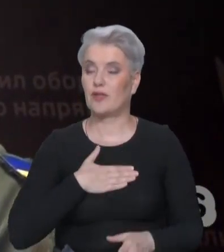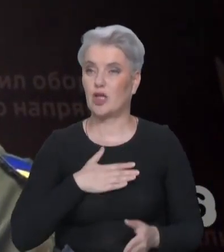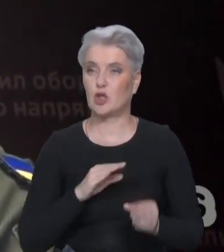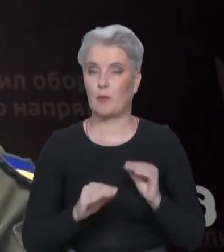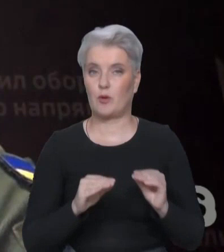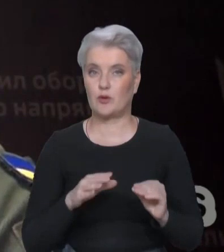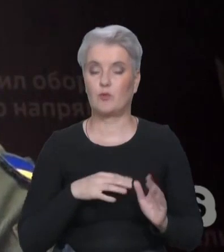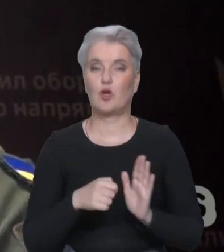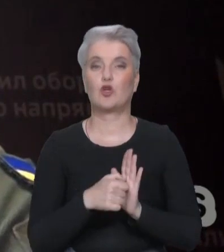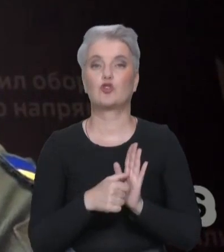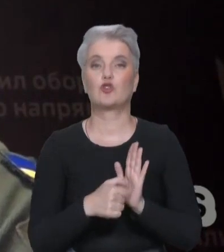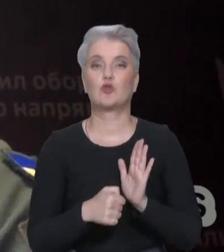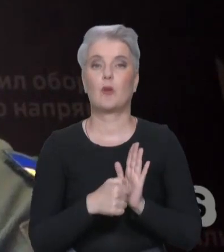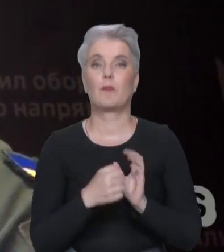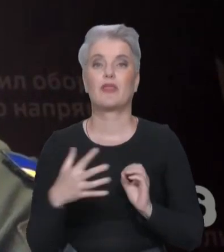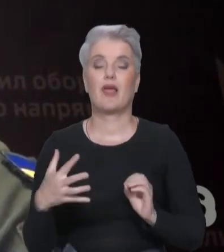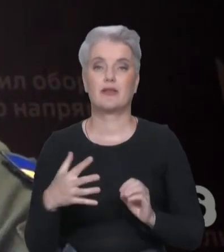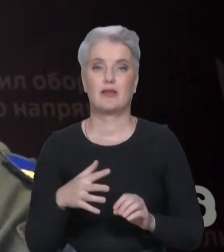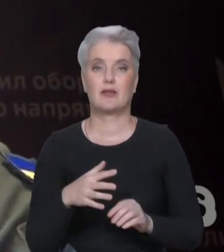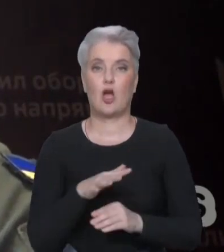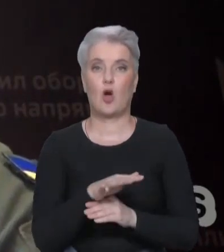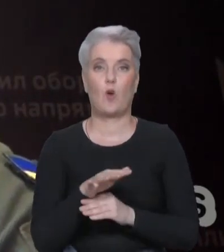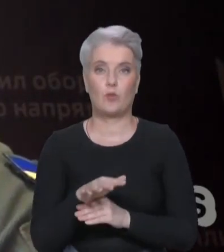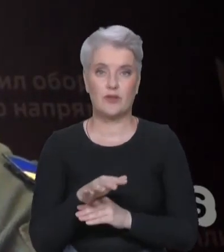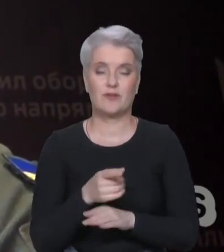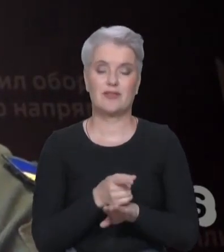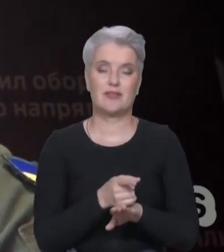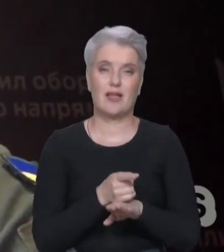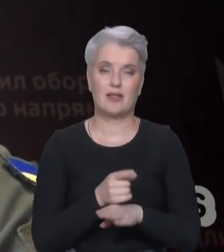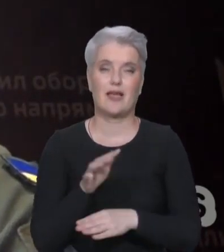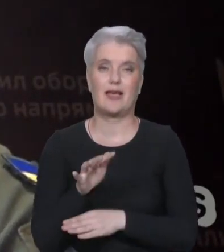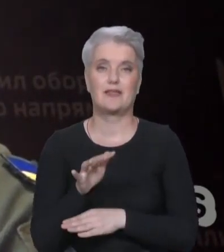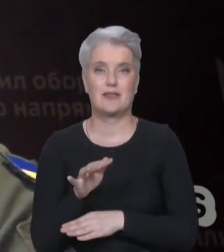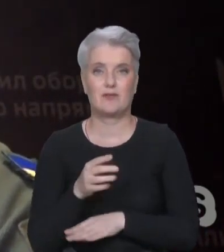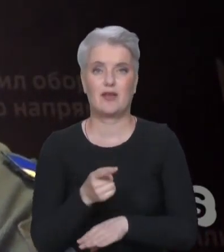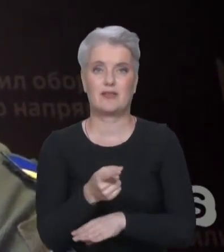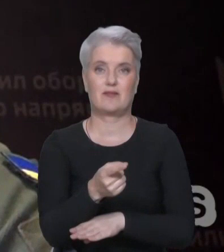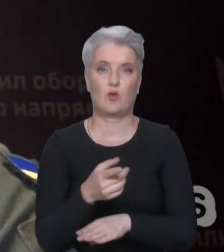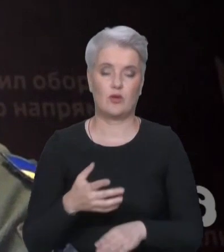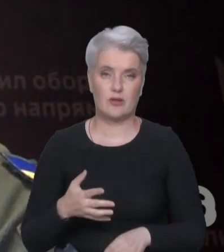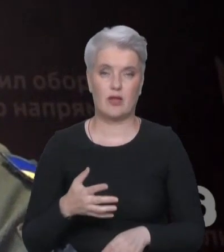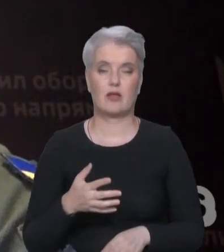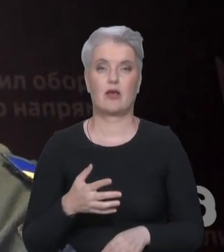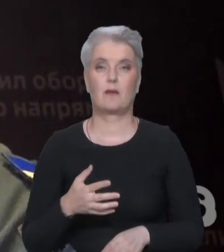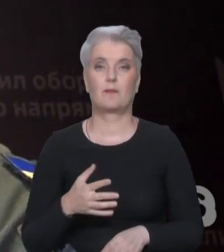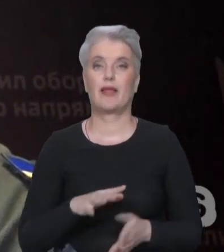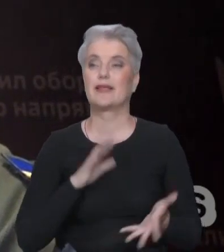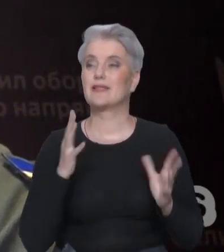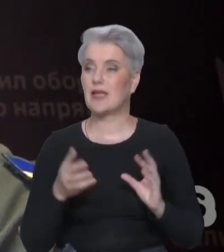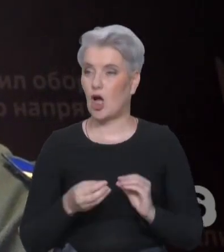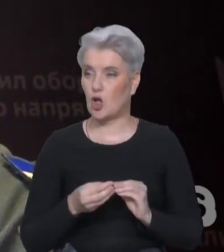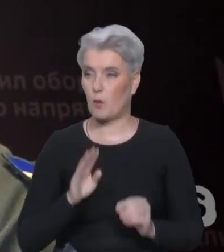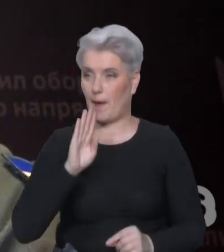615 обстрілів, застосовуючи танки, реактивні системи залпового вогню та ствольну артилерію. Зауважуємо, що загалом